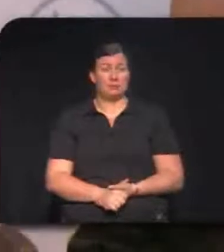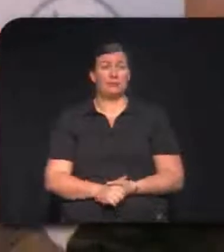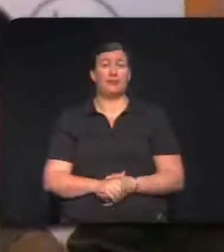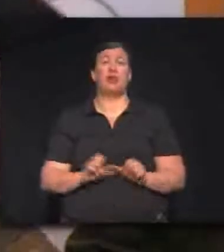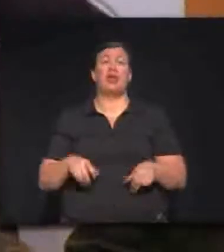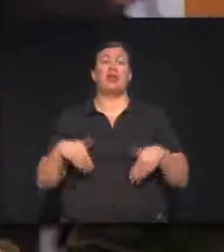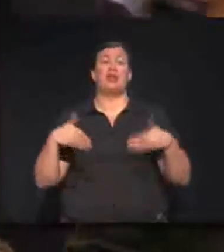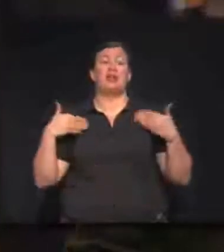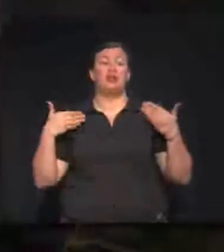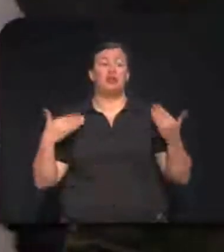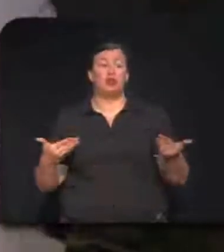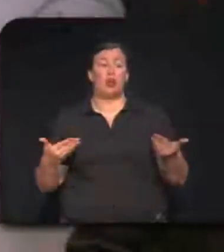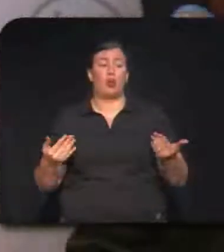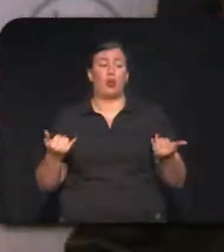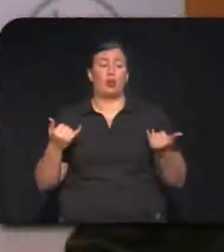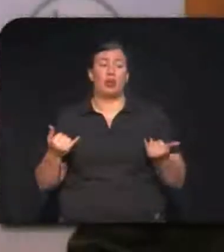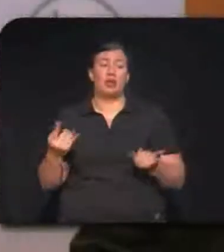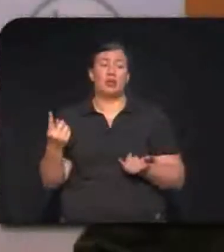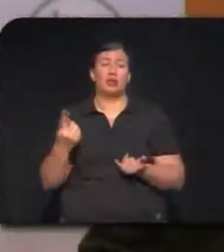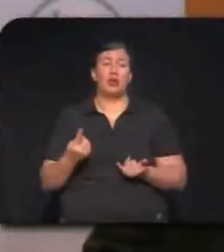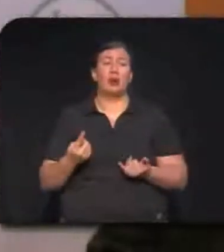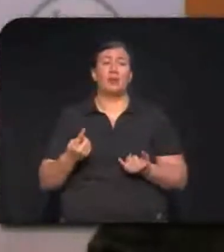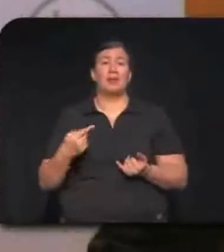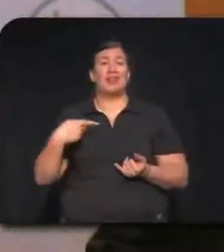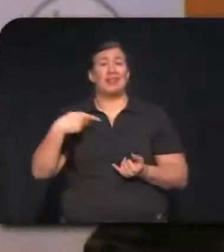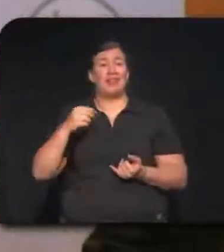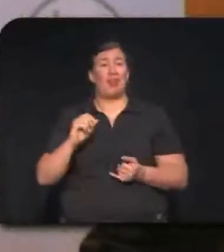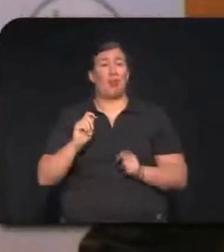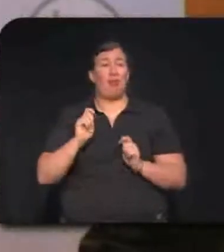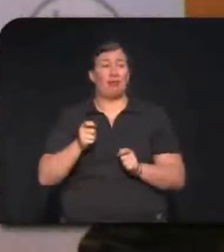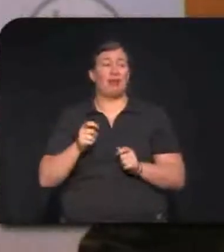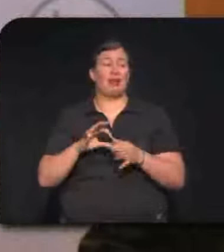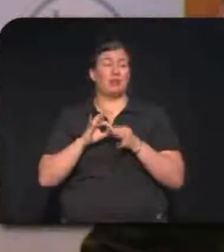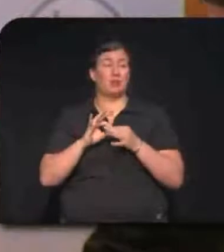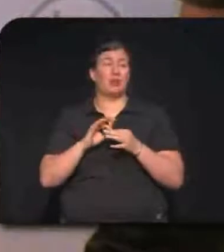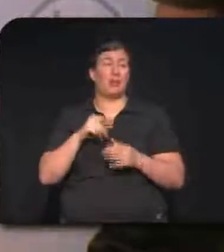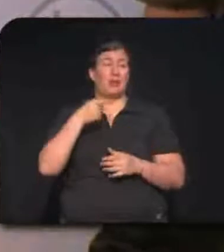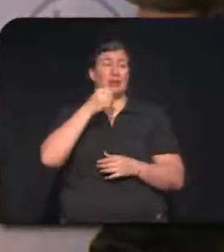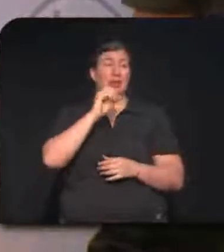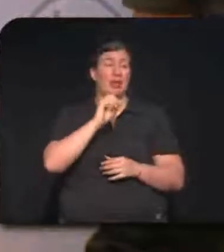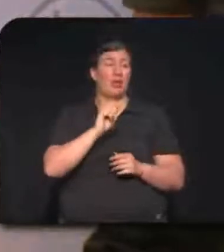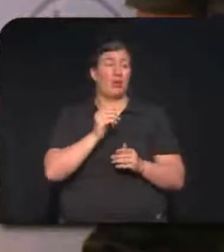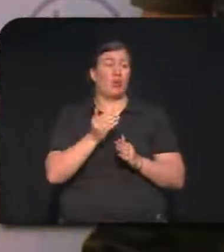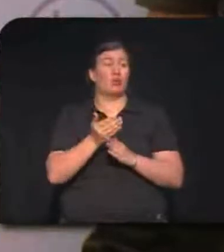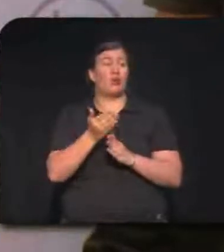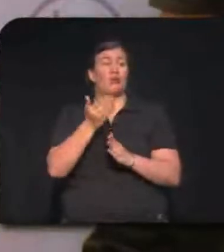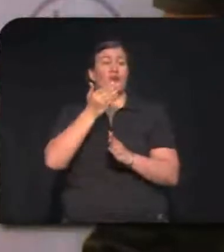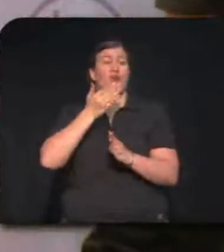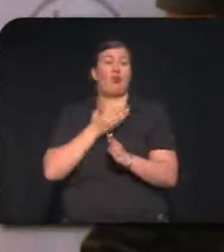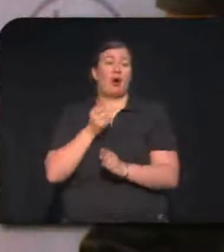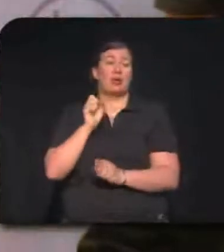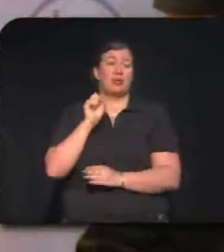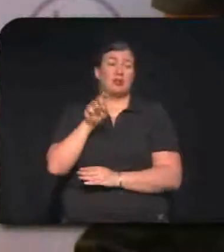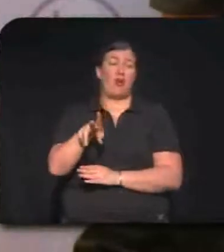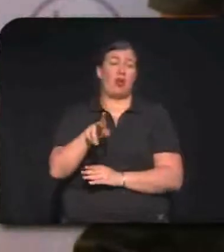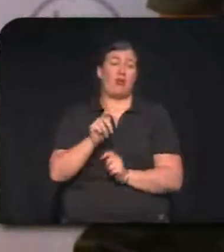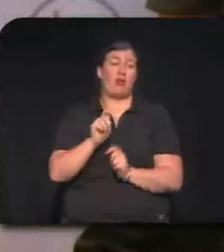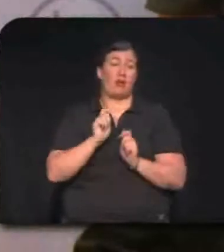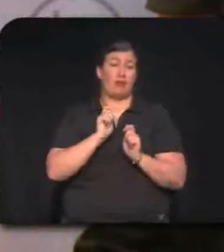kommen zu geschäftsordnungsanträgen auf Änderung der Tagesordnung diese wurden alle bereits vor 12 Uhr eingereicht